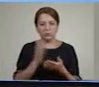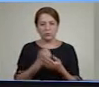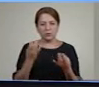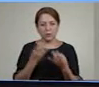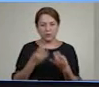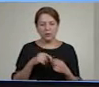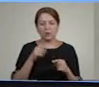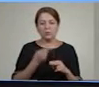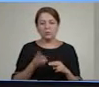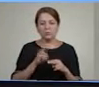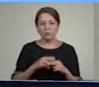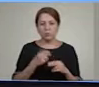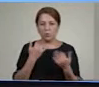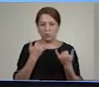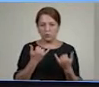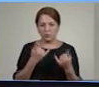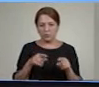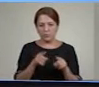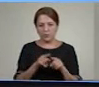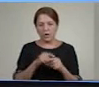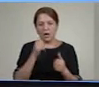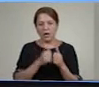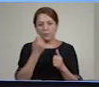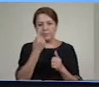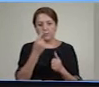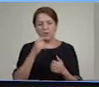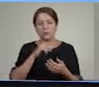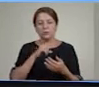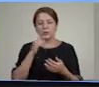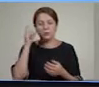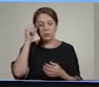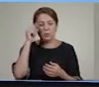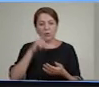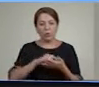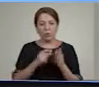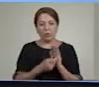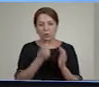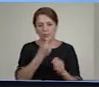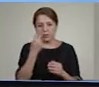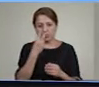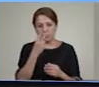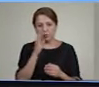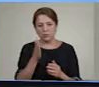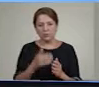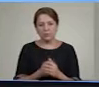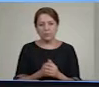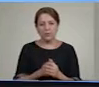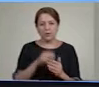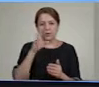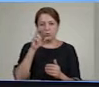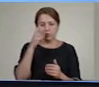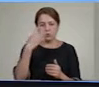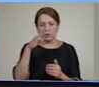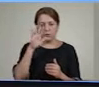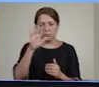uchun hozirgidek har bir sonni xona birliklari yig'indisi ko'rinishda tasvirlab olamiz. 345